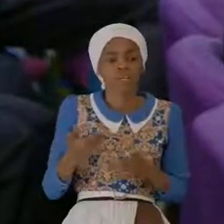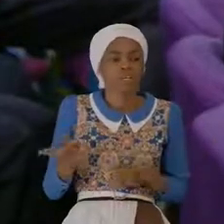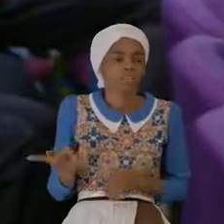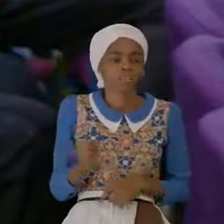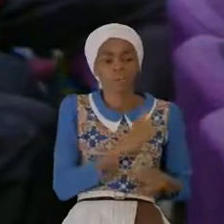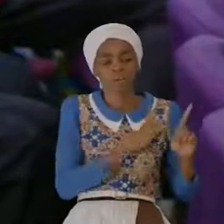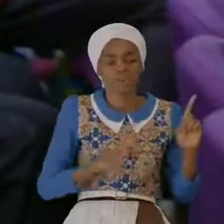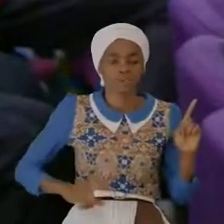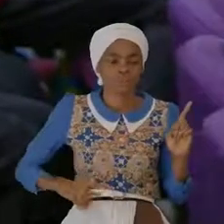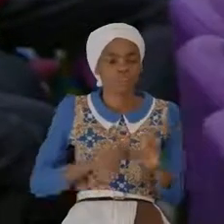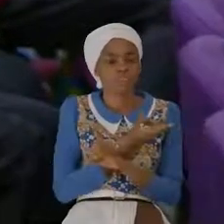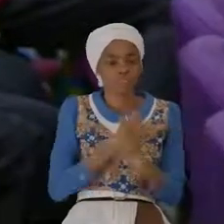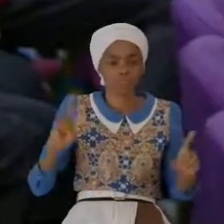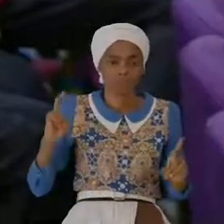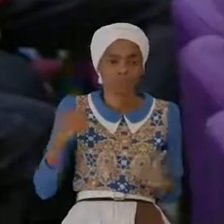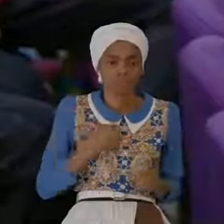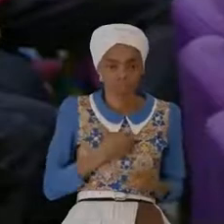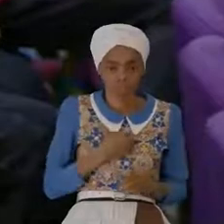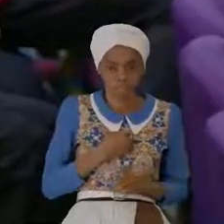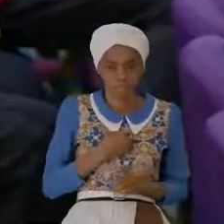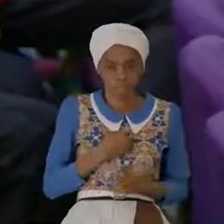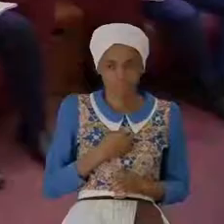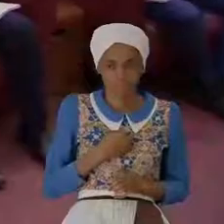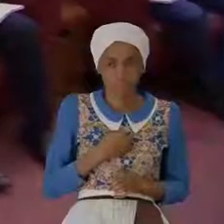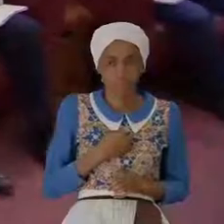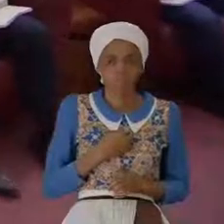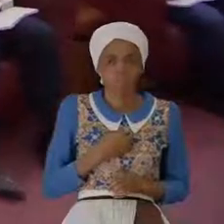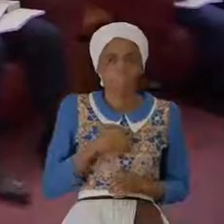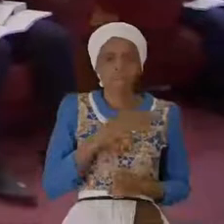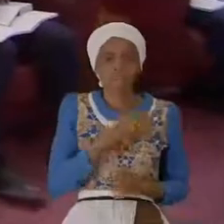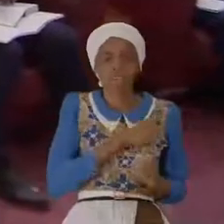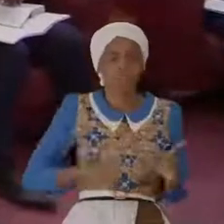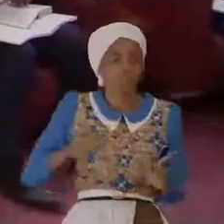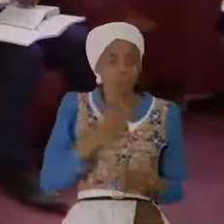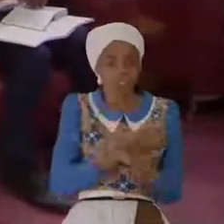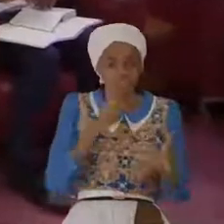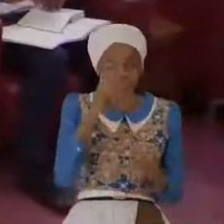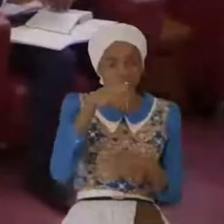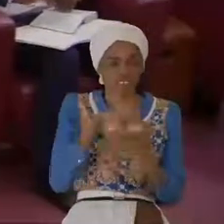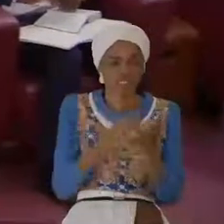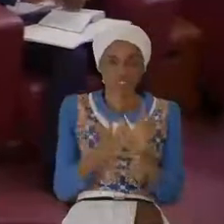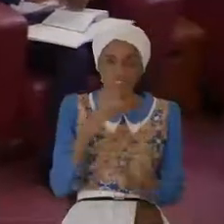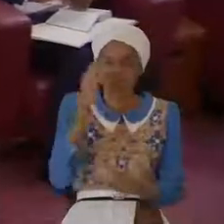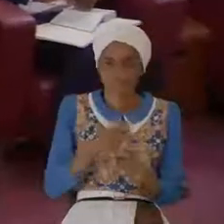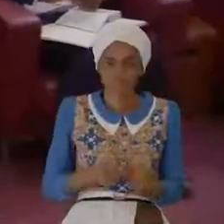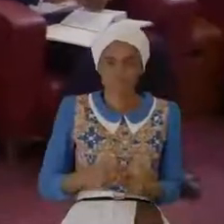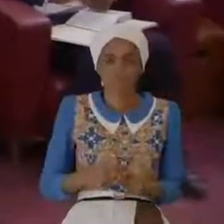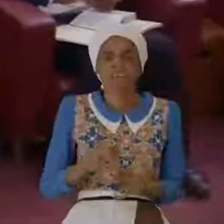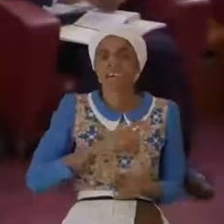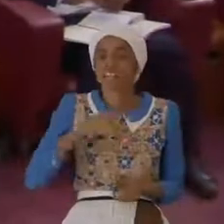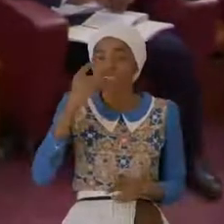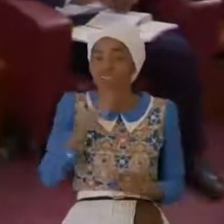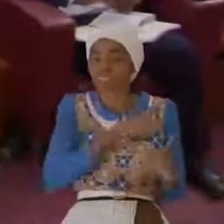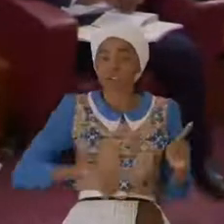le Seigneur m'a délivré de toutes. Et le Seigneur vous délivrera. Je dis, le